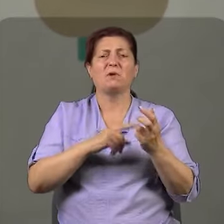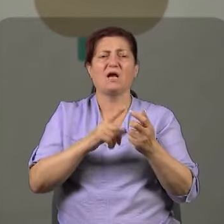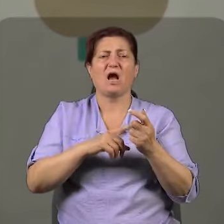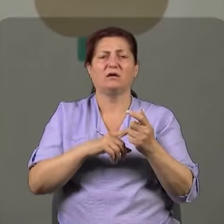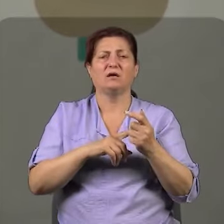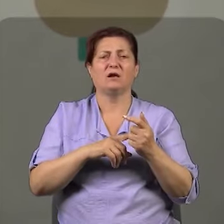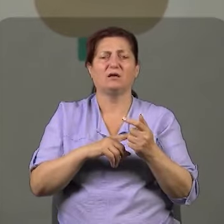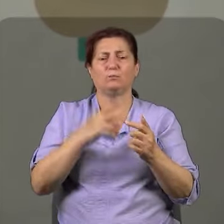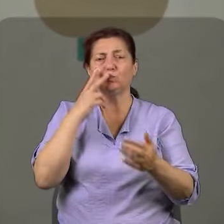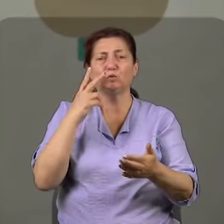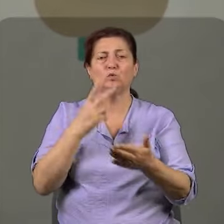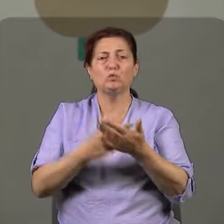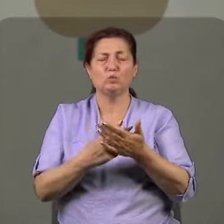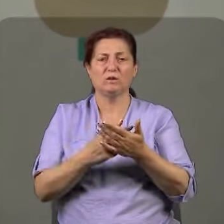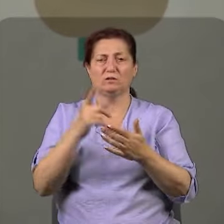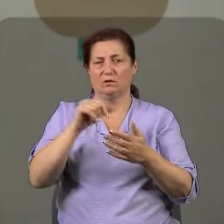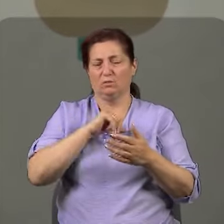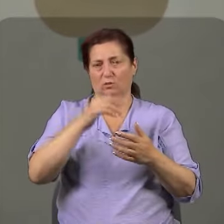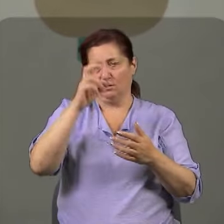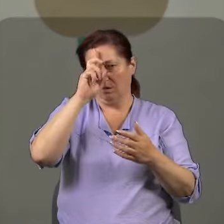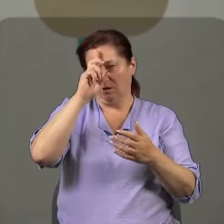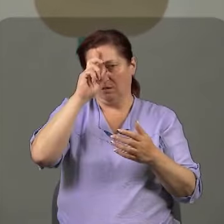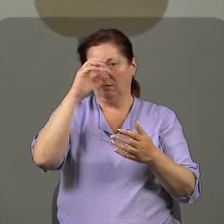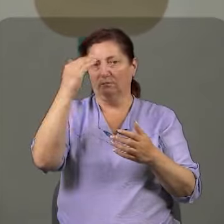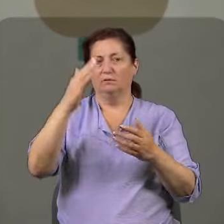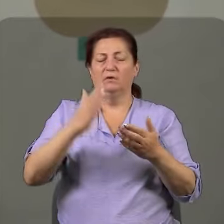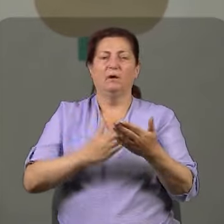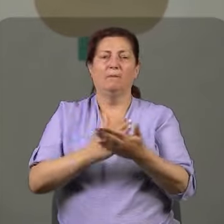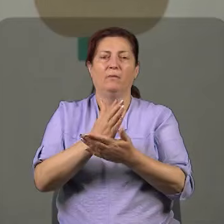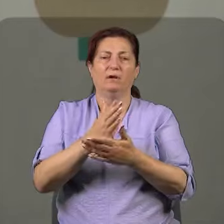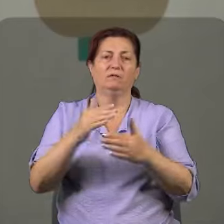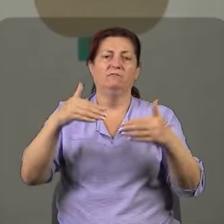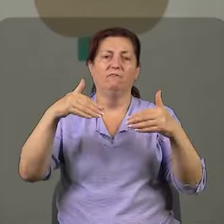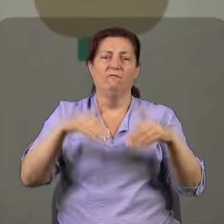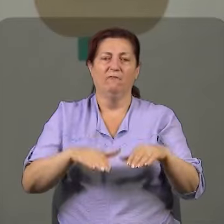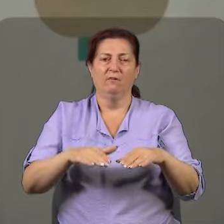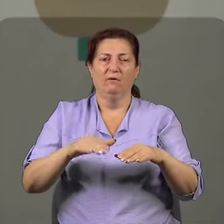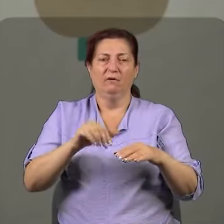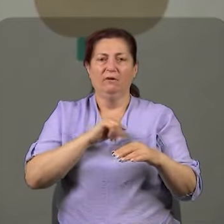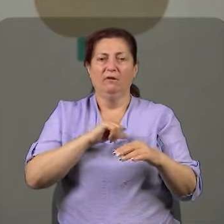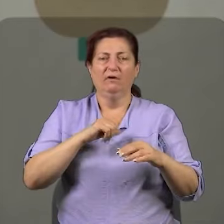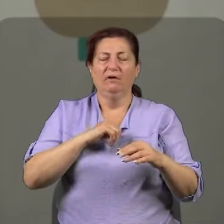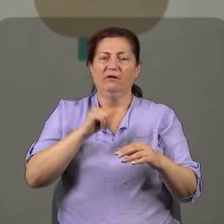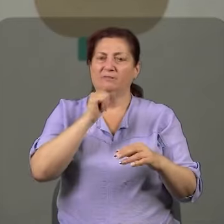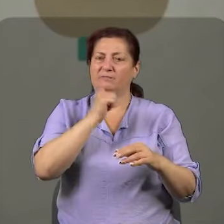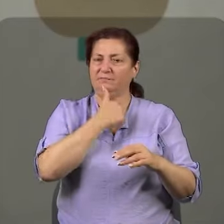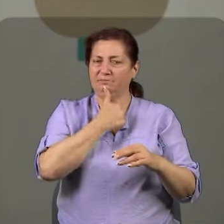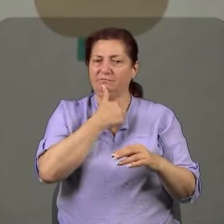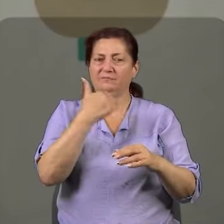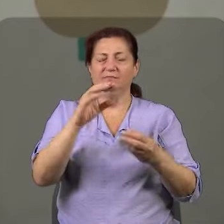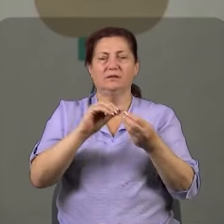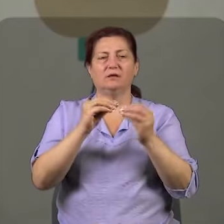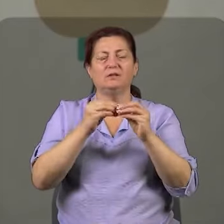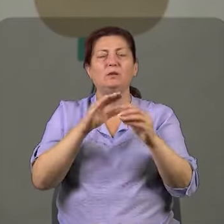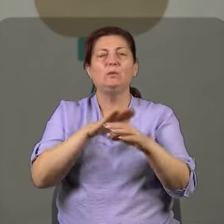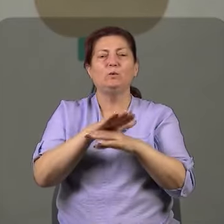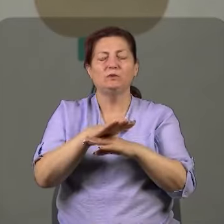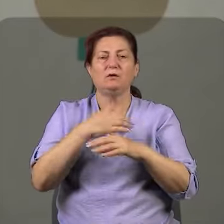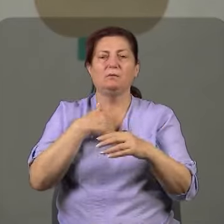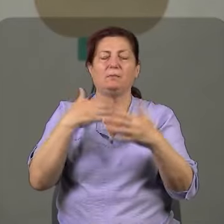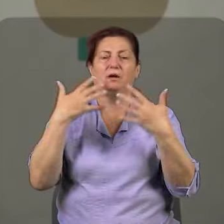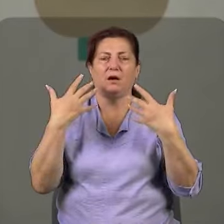տալիս, ոնց որ այդ կառավարման համակարգի տկարությունը, այսինքն որոշում կայացնողների տկարությունը այս խնդիրը լուծելու։ Մենք